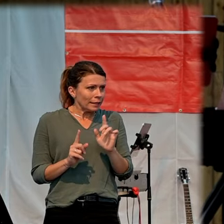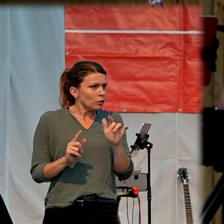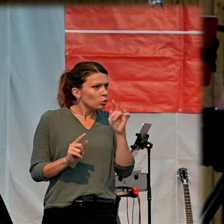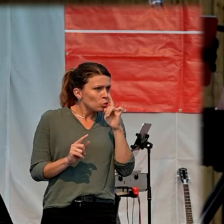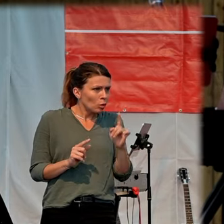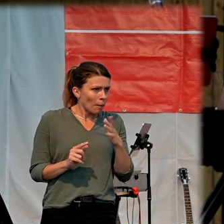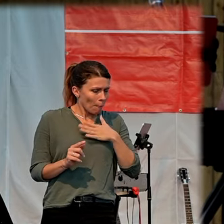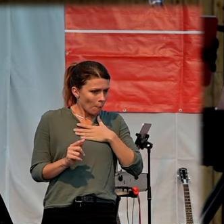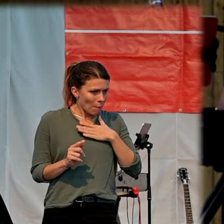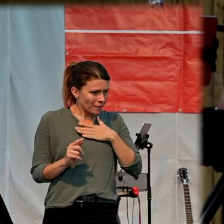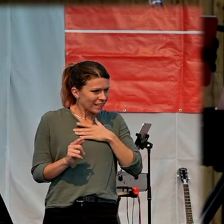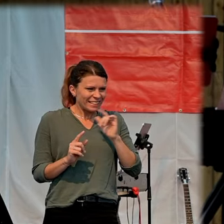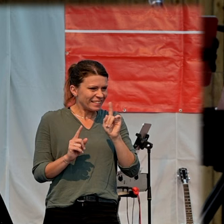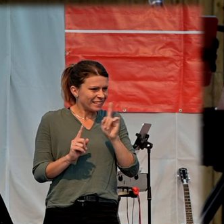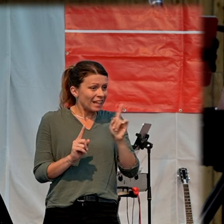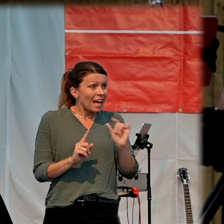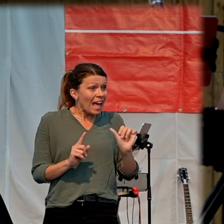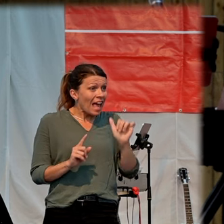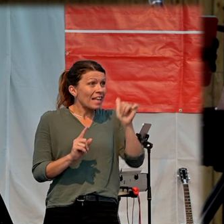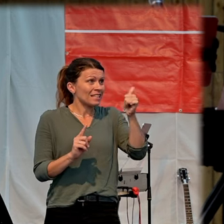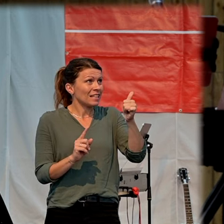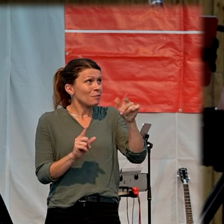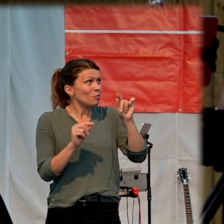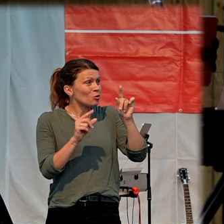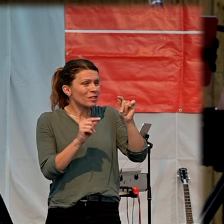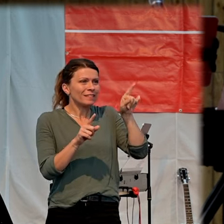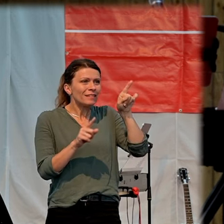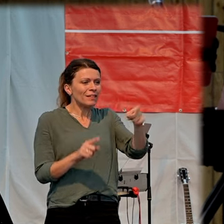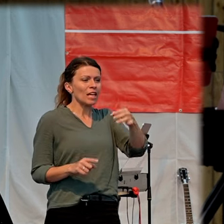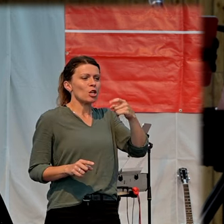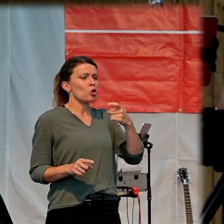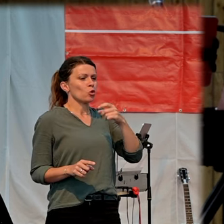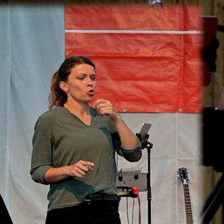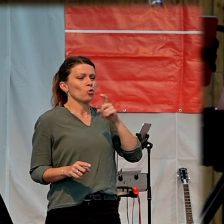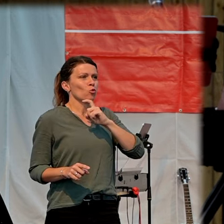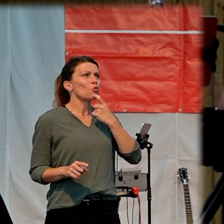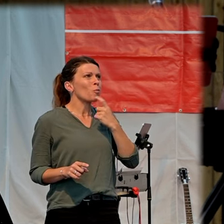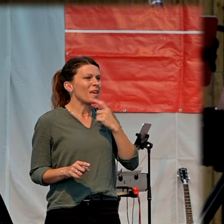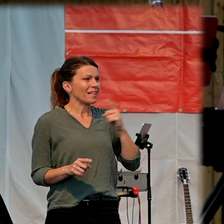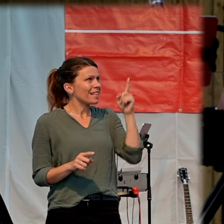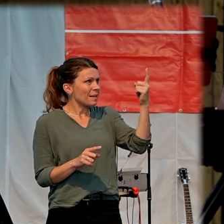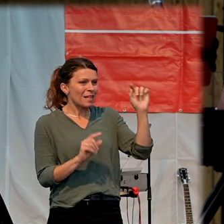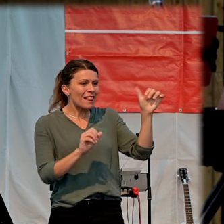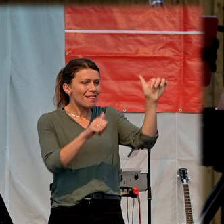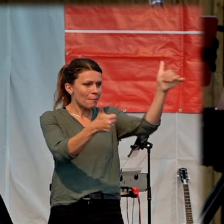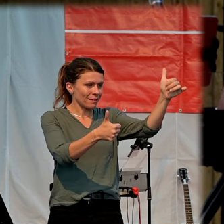es ein handelndes Gegenüber, ein Subjekt. Es ist lebendig.